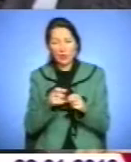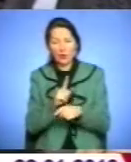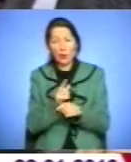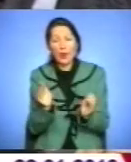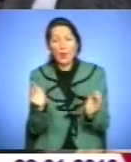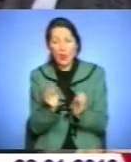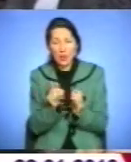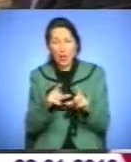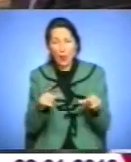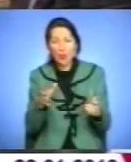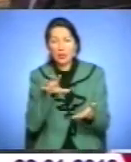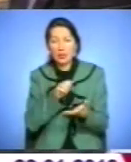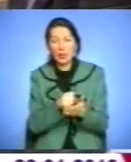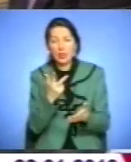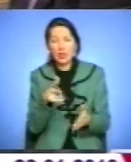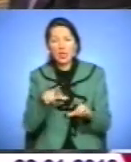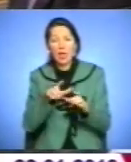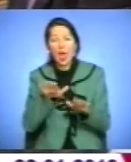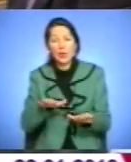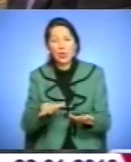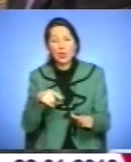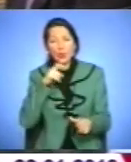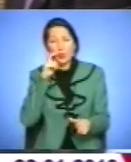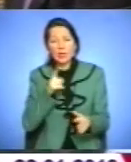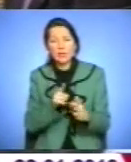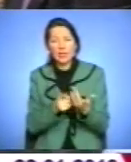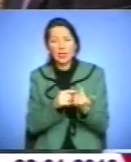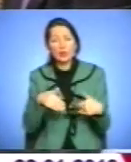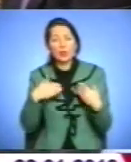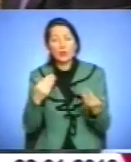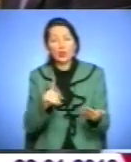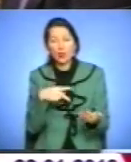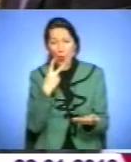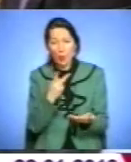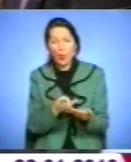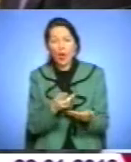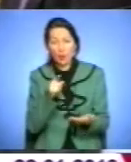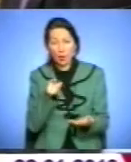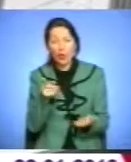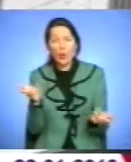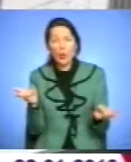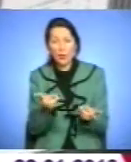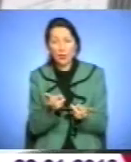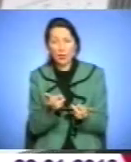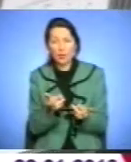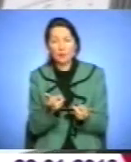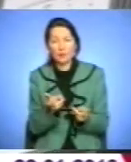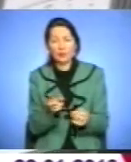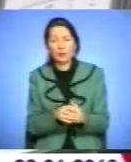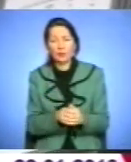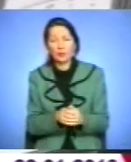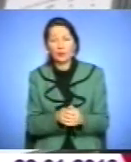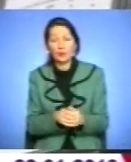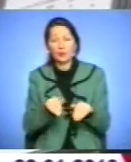він займає 3-е місце по Україні за кількістю звернень, що показує його необхідність. Децизія Міністерства справ